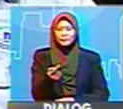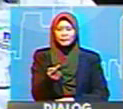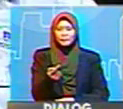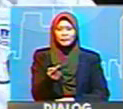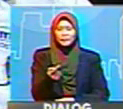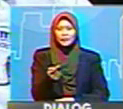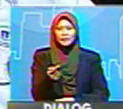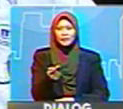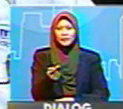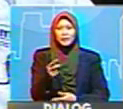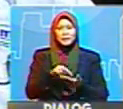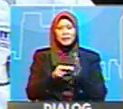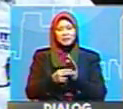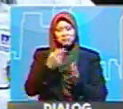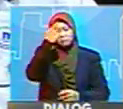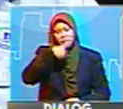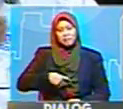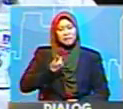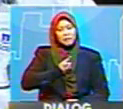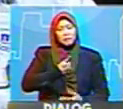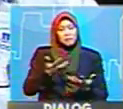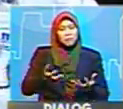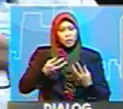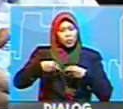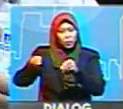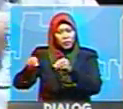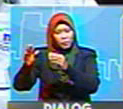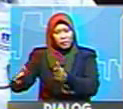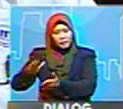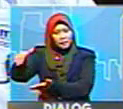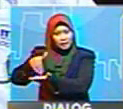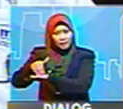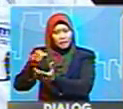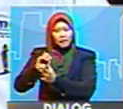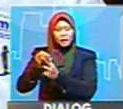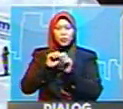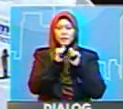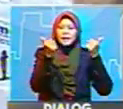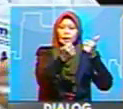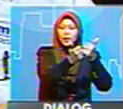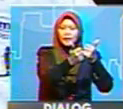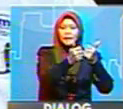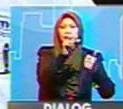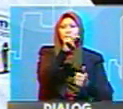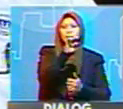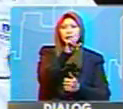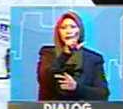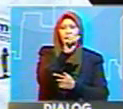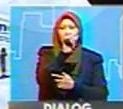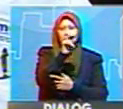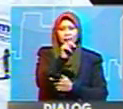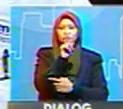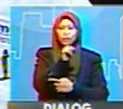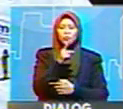daripada datangnya daripada diri mereka sendiri sama ada nak jual kepada orang tengah ataupun persatuan raya setengah tu mungkin dah berpuluh-puluh